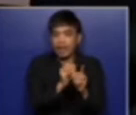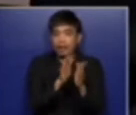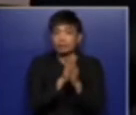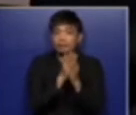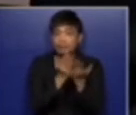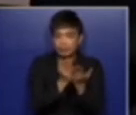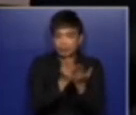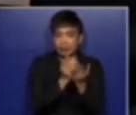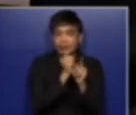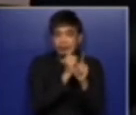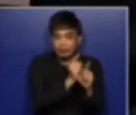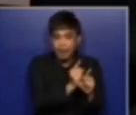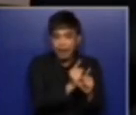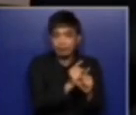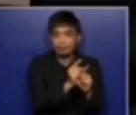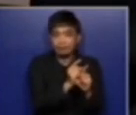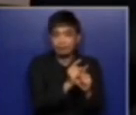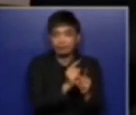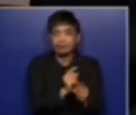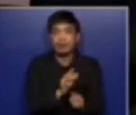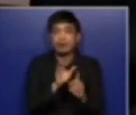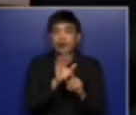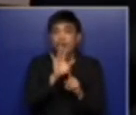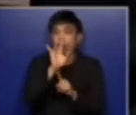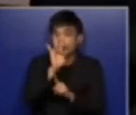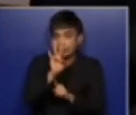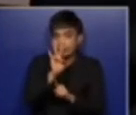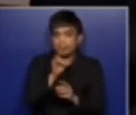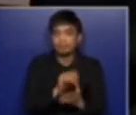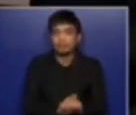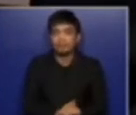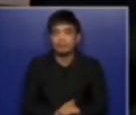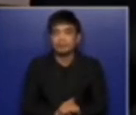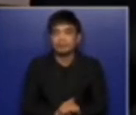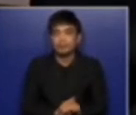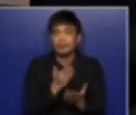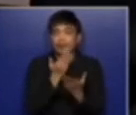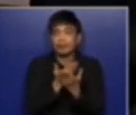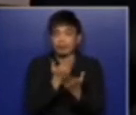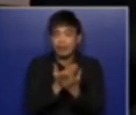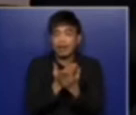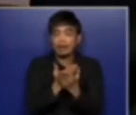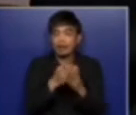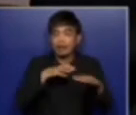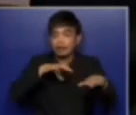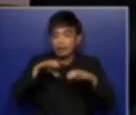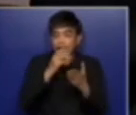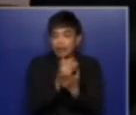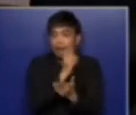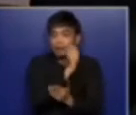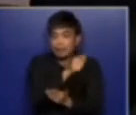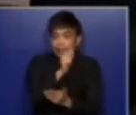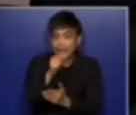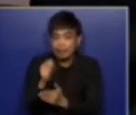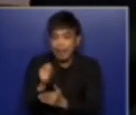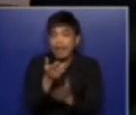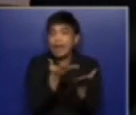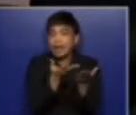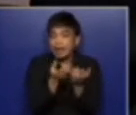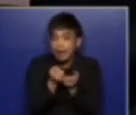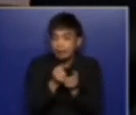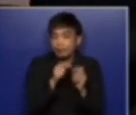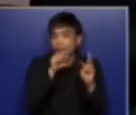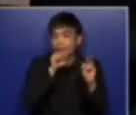ฎรดังนี้ข้อ7งบประมาณรายจ่ายของหมวดรับงบประมาณมาตร